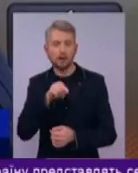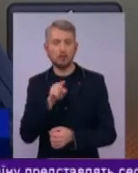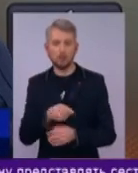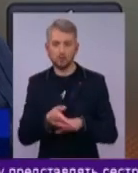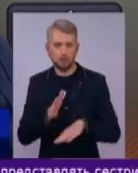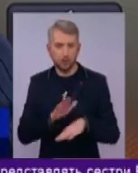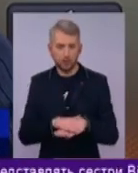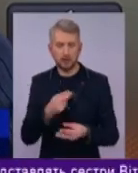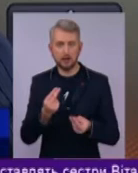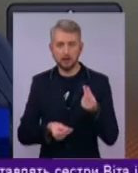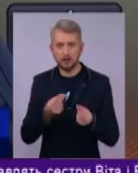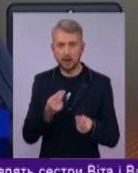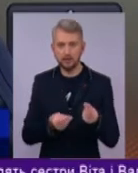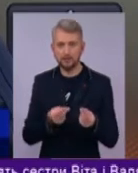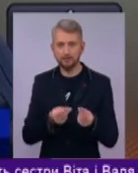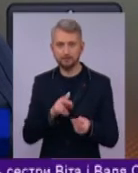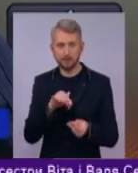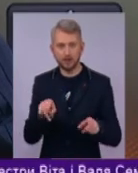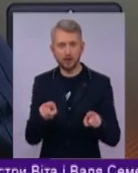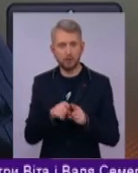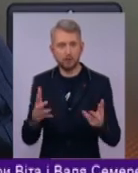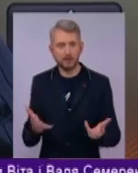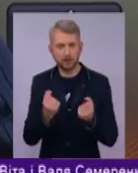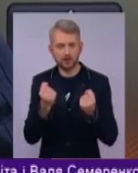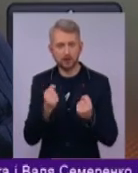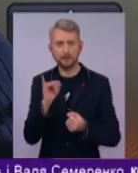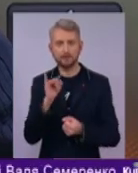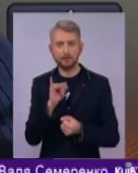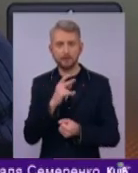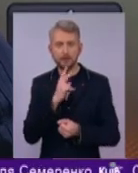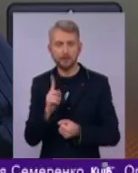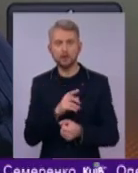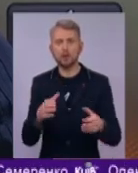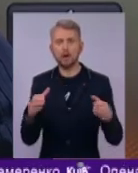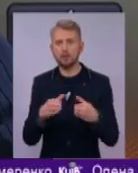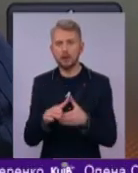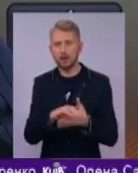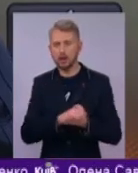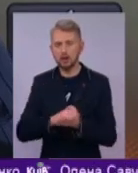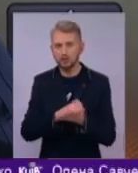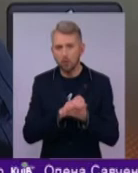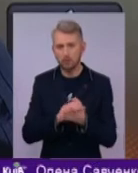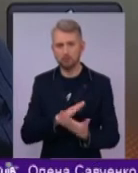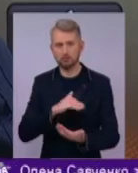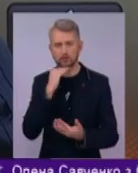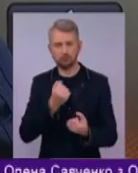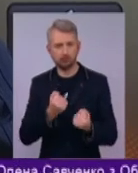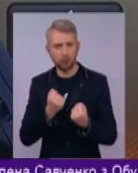просто играть при такой поддержке. Видели, что команда организованная, достаточно жесткая,